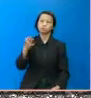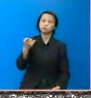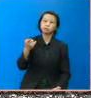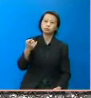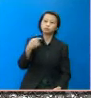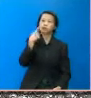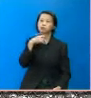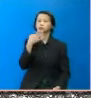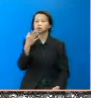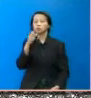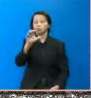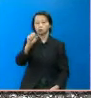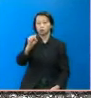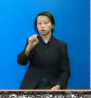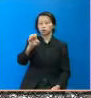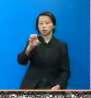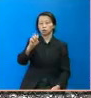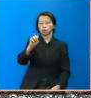sempurna.